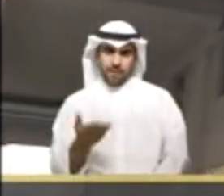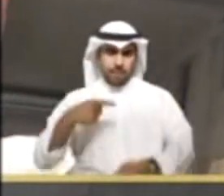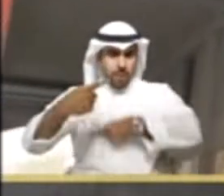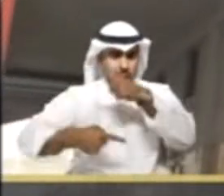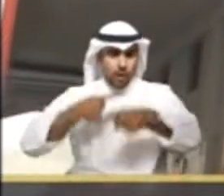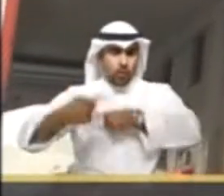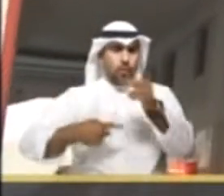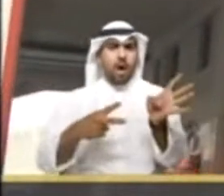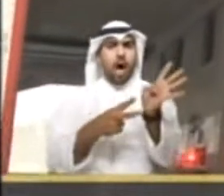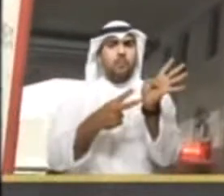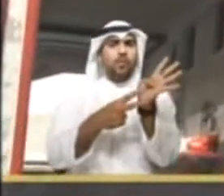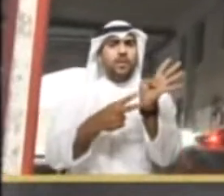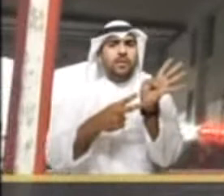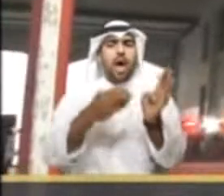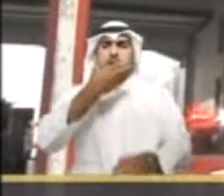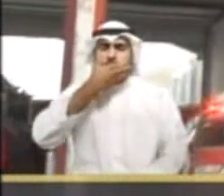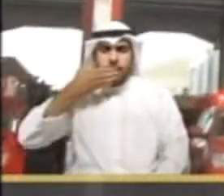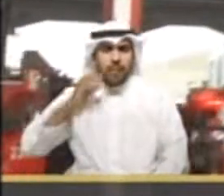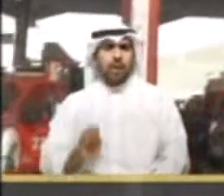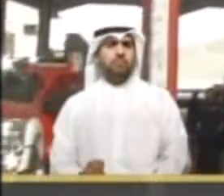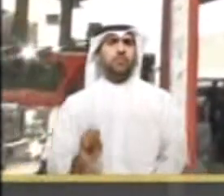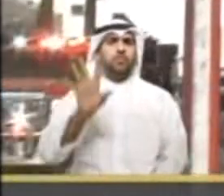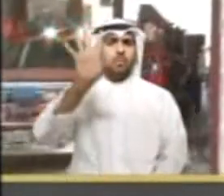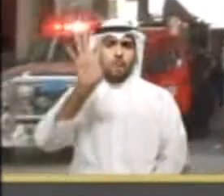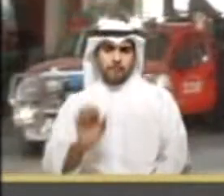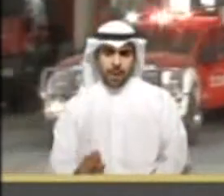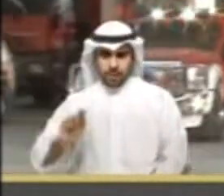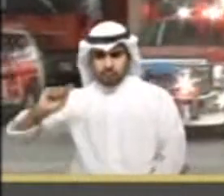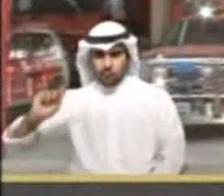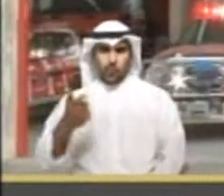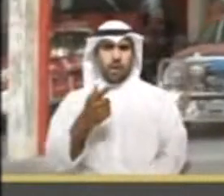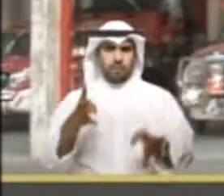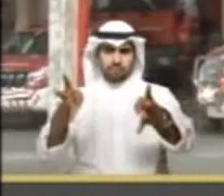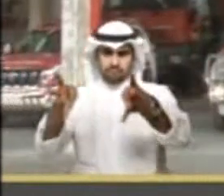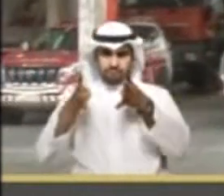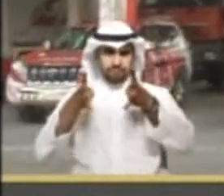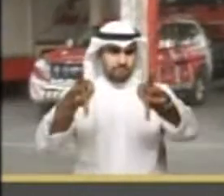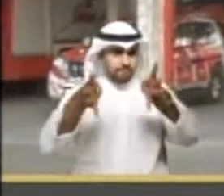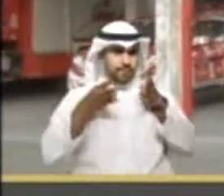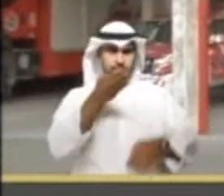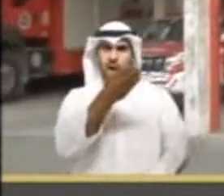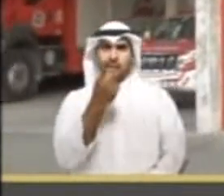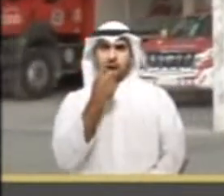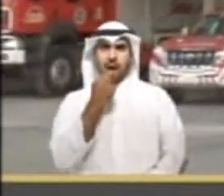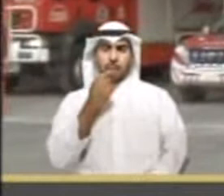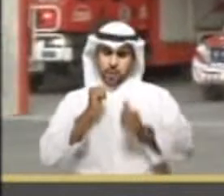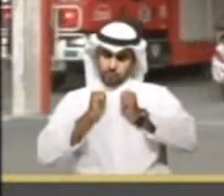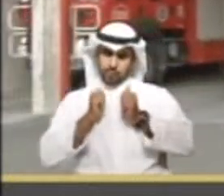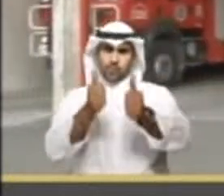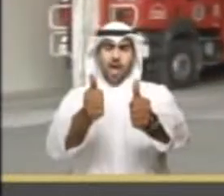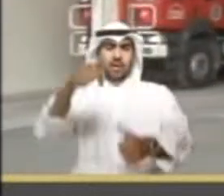الساعة، يعمل على تلقي البلاغات بسرعة استجابة عالية. ومع شهر رمضان